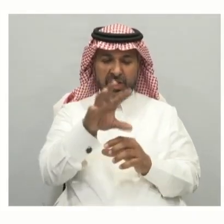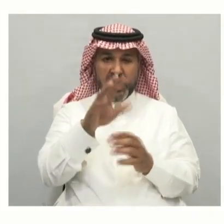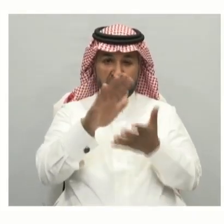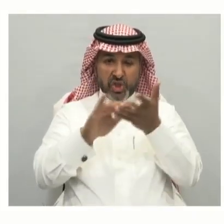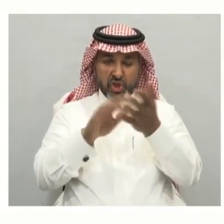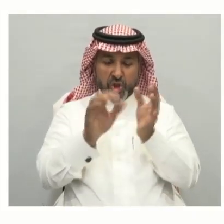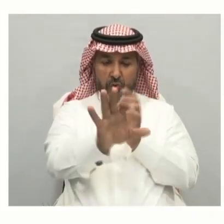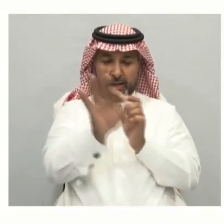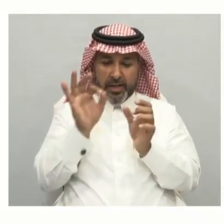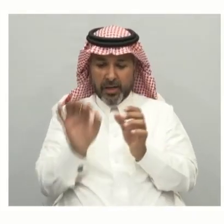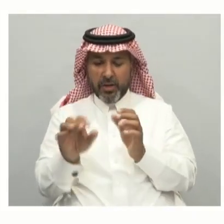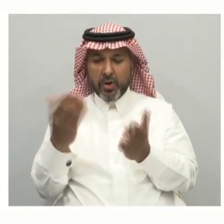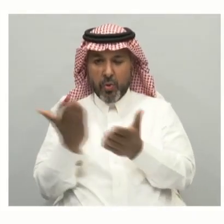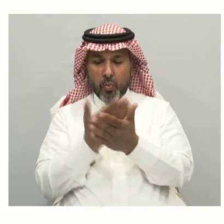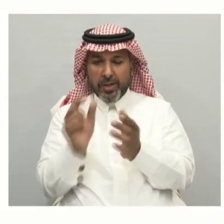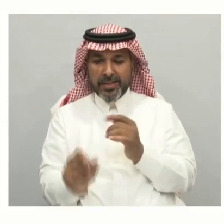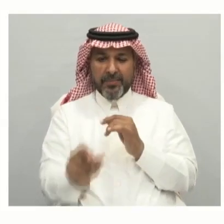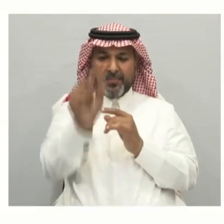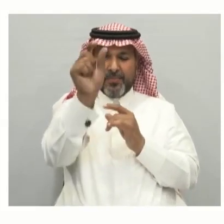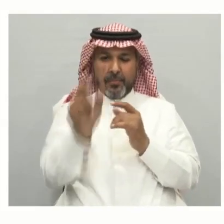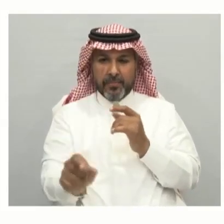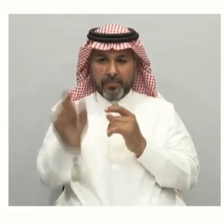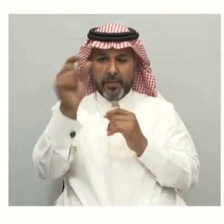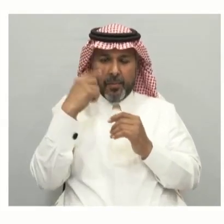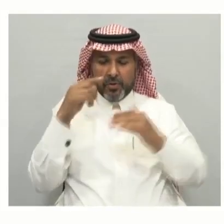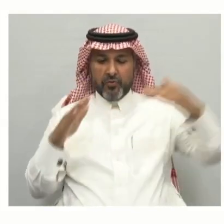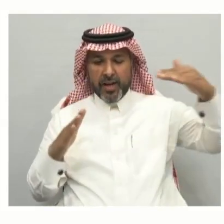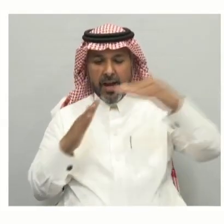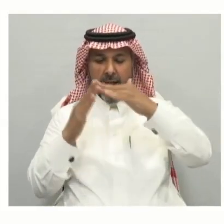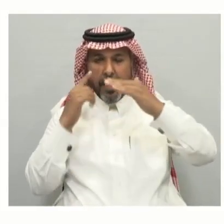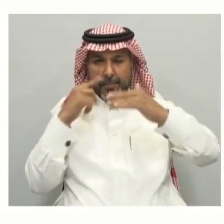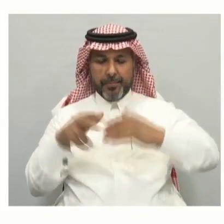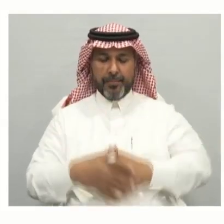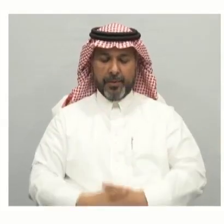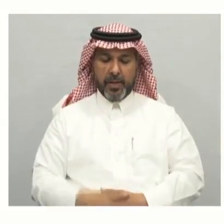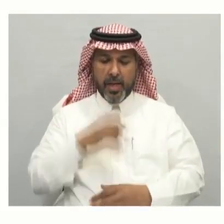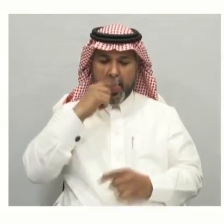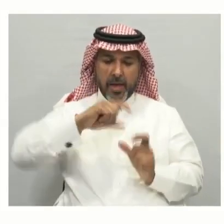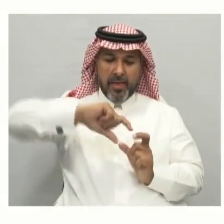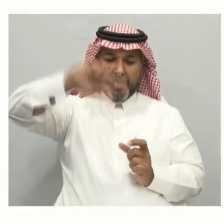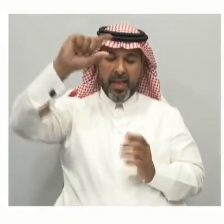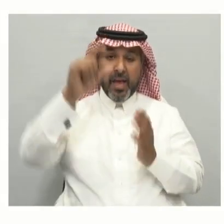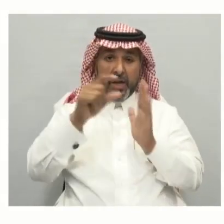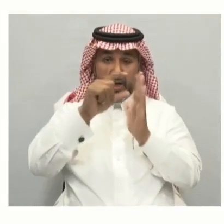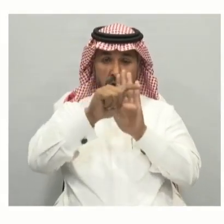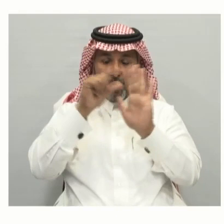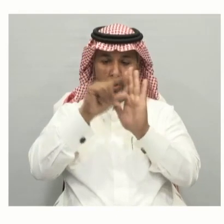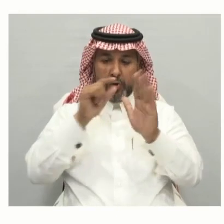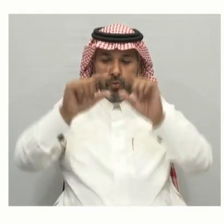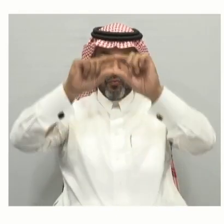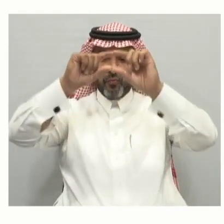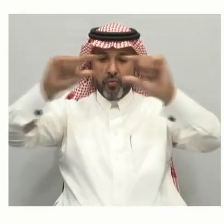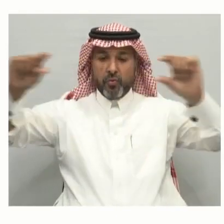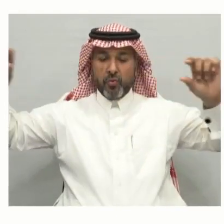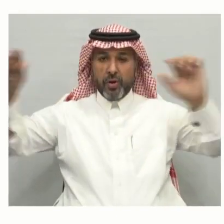عنواننا المحور الافقي بالطلاب والمحور الراسي بعدد الاخوه ووضعنا عنوان